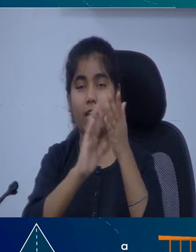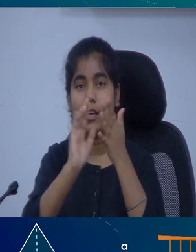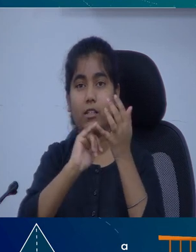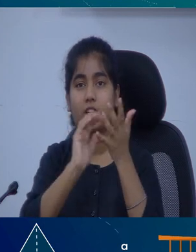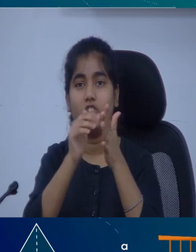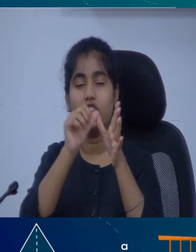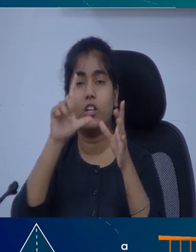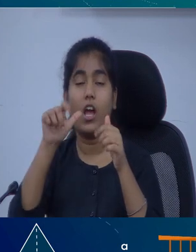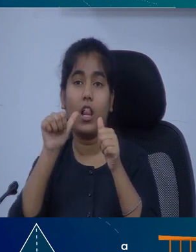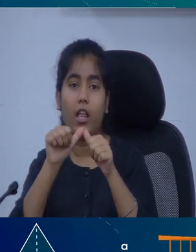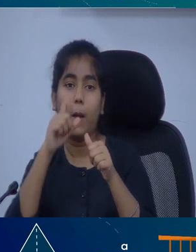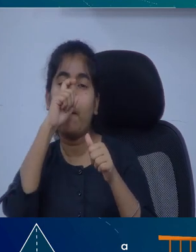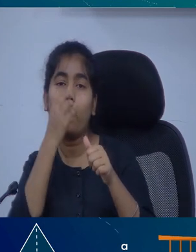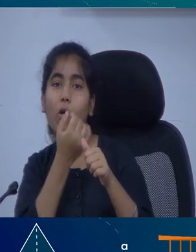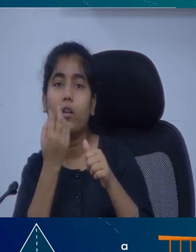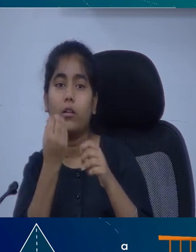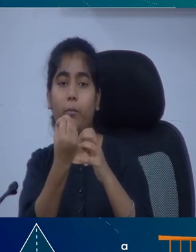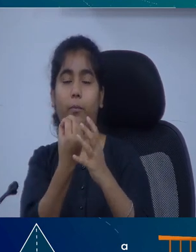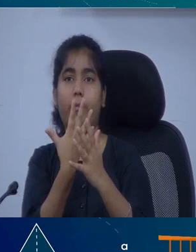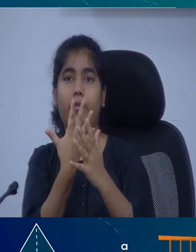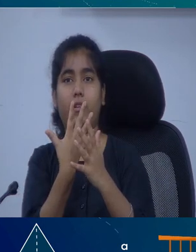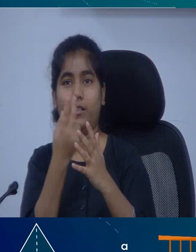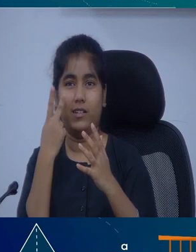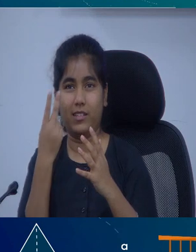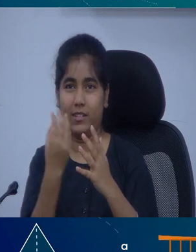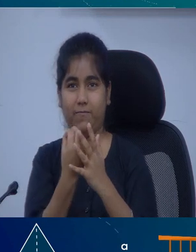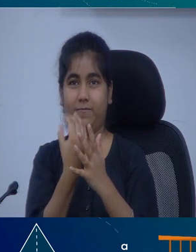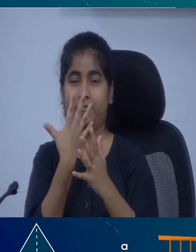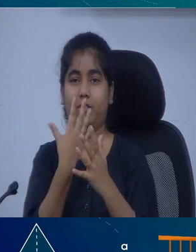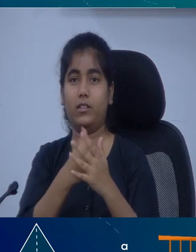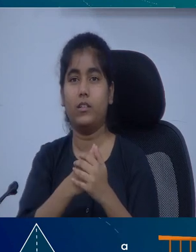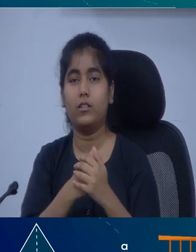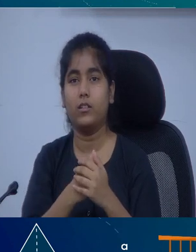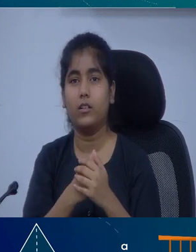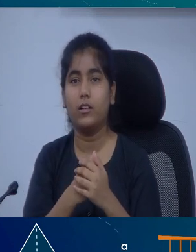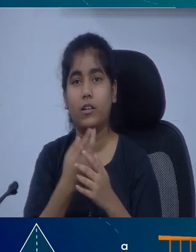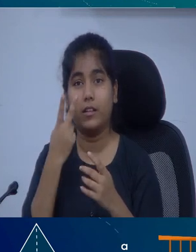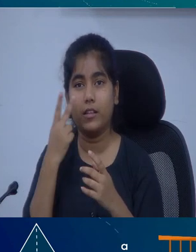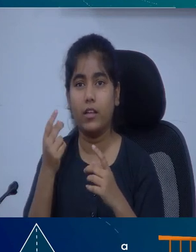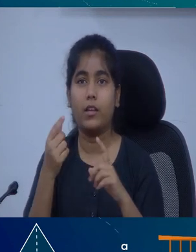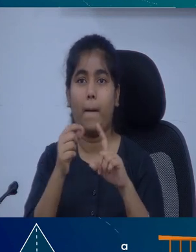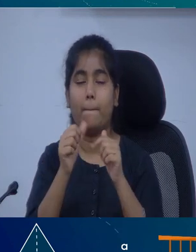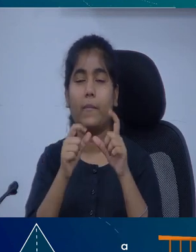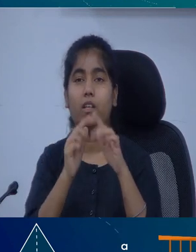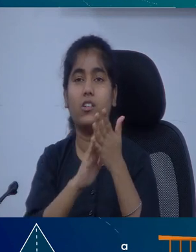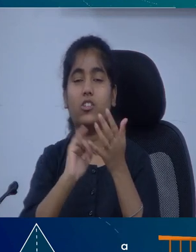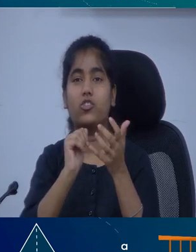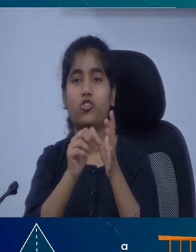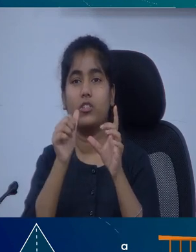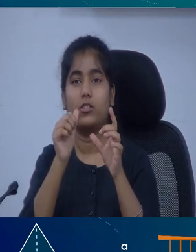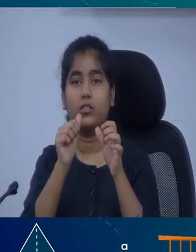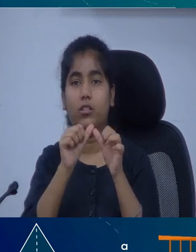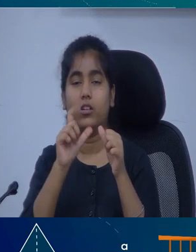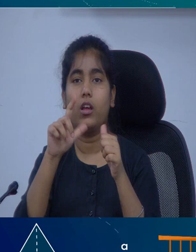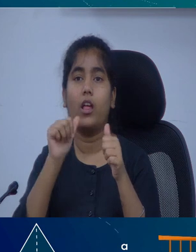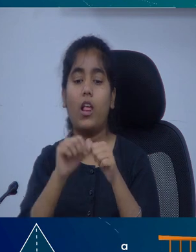एकदम बॉटम में आपको दिख रहा होगा कि ई पाठशाला को ब्लू कलर से हाईलाइट किया है, नीले